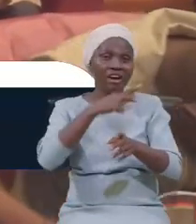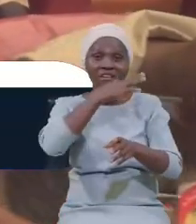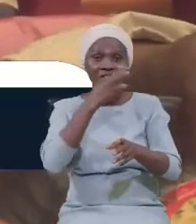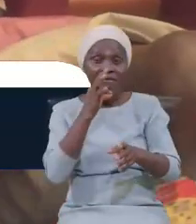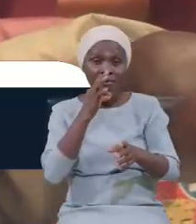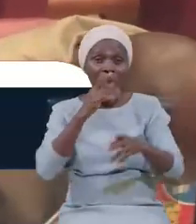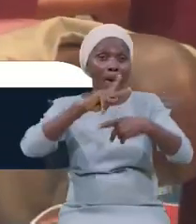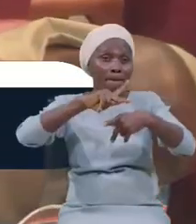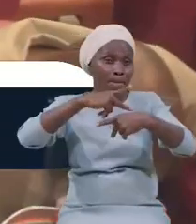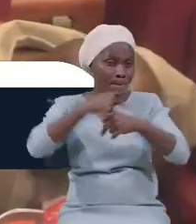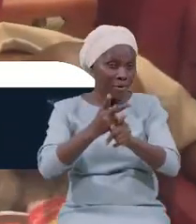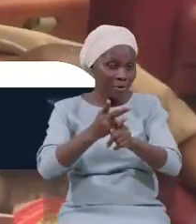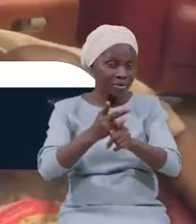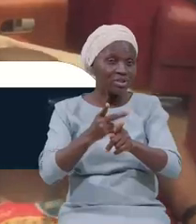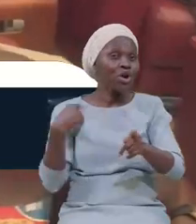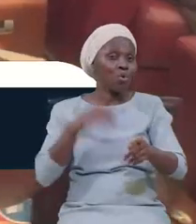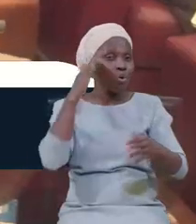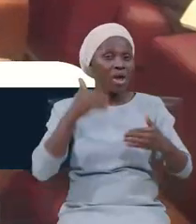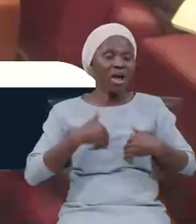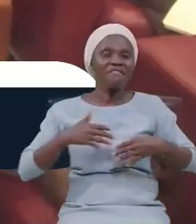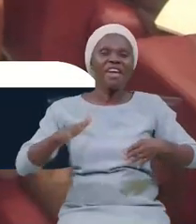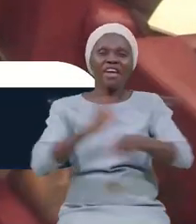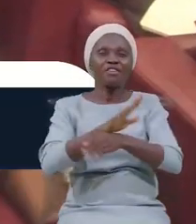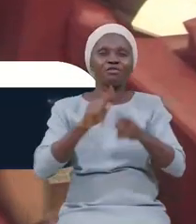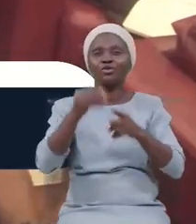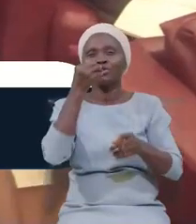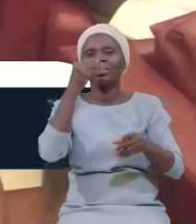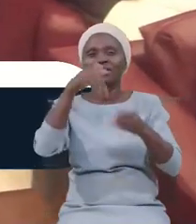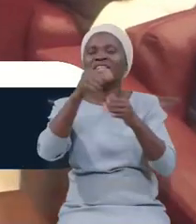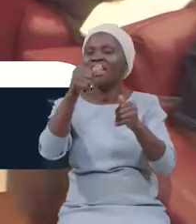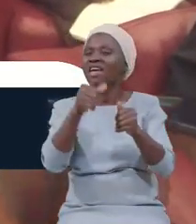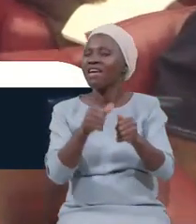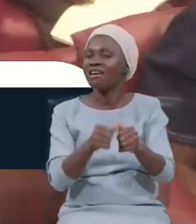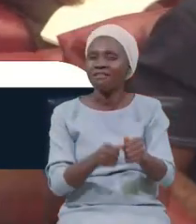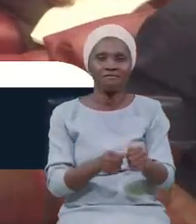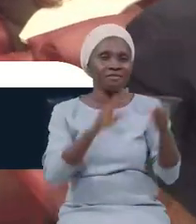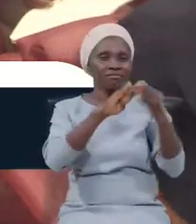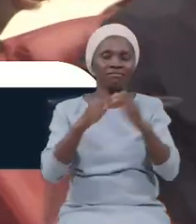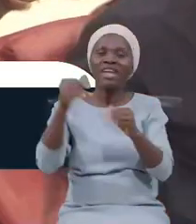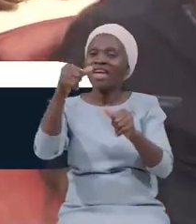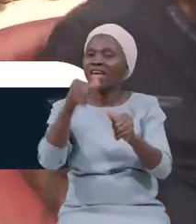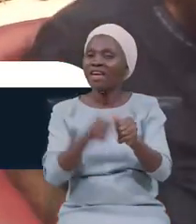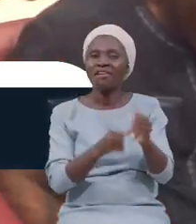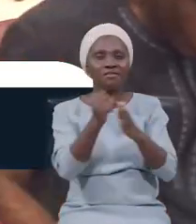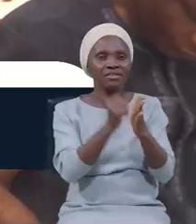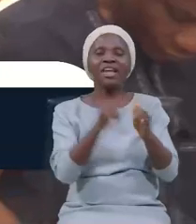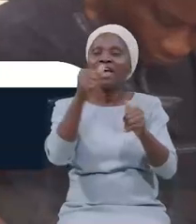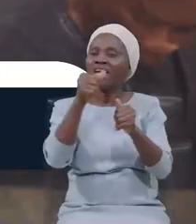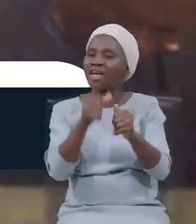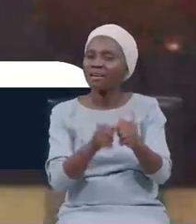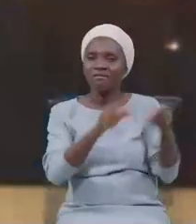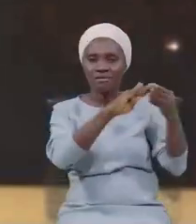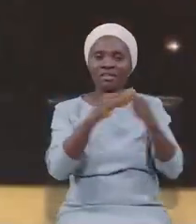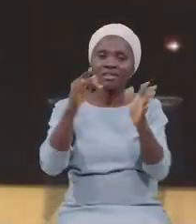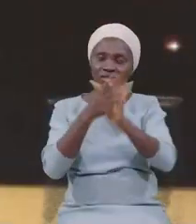à manger dans chaque quartier. Assez à manger dans chaque commune. Il y aura